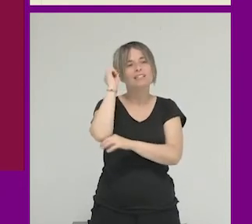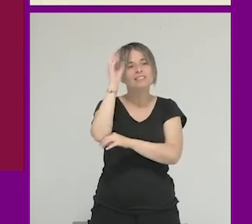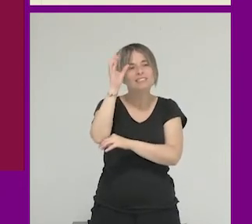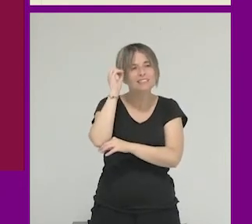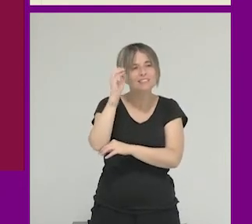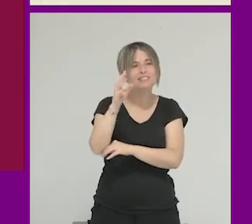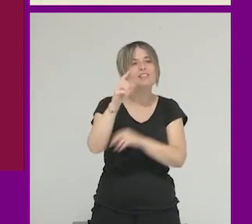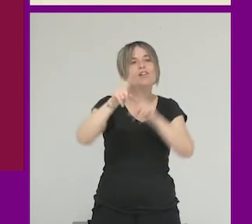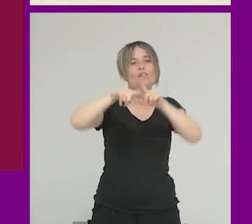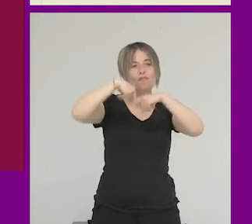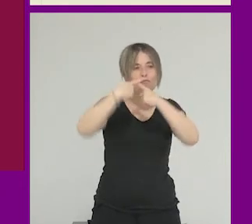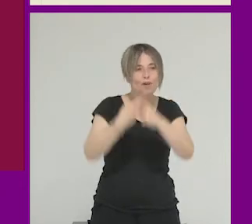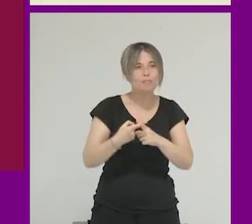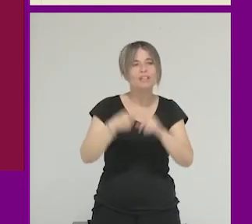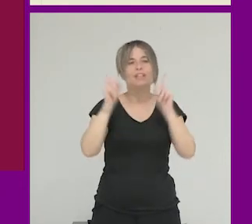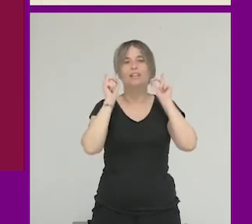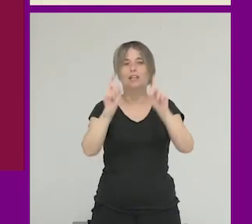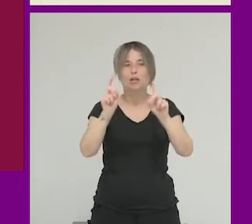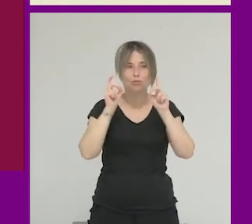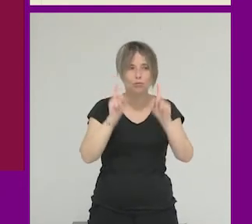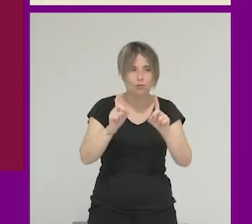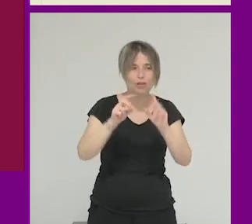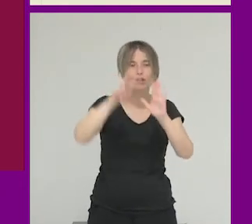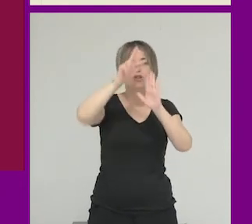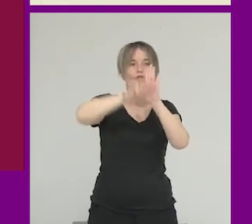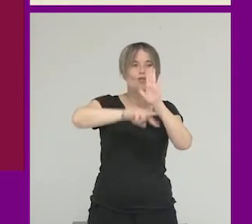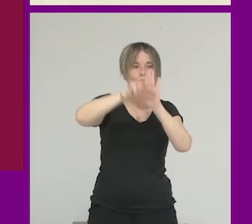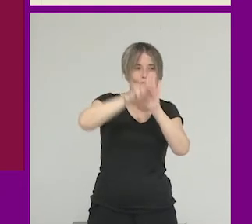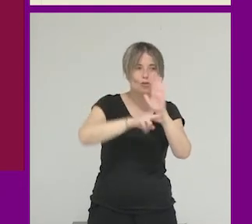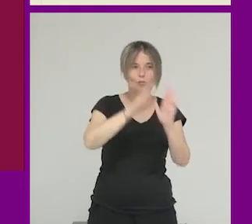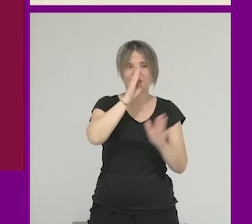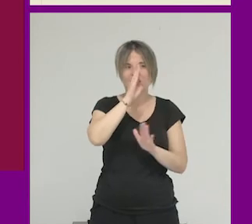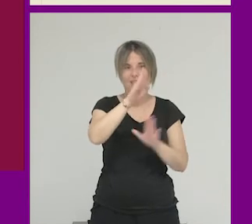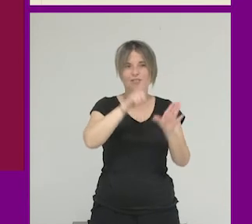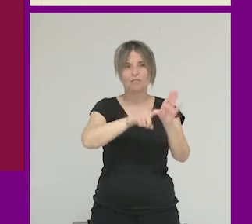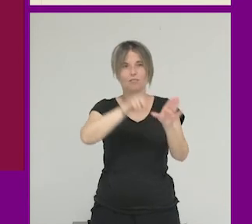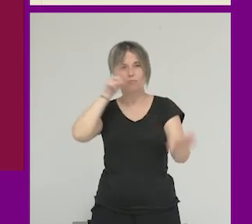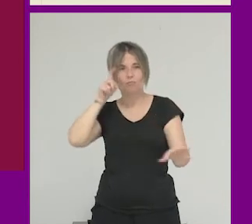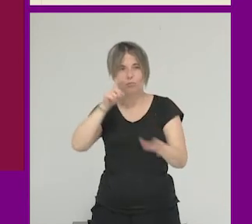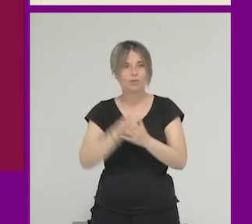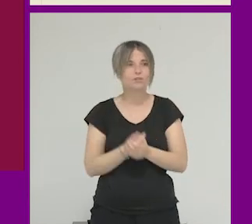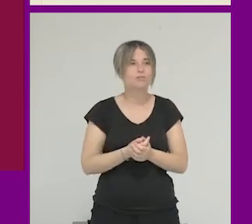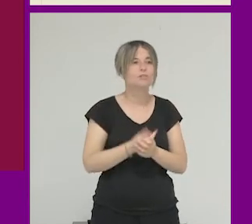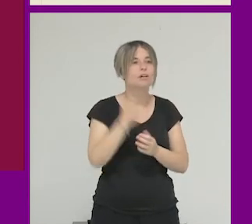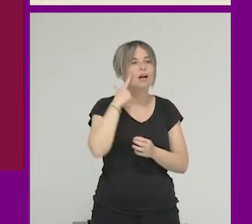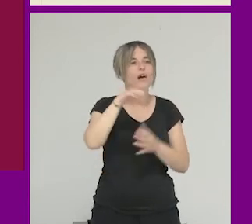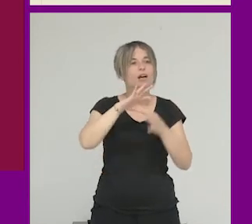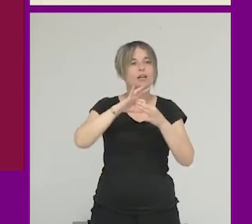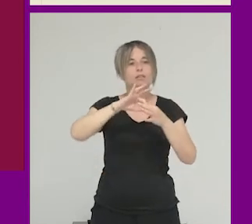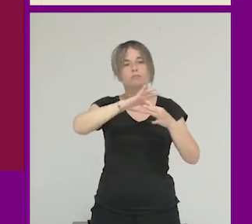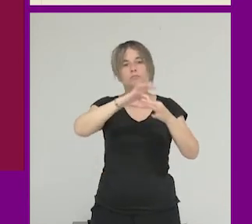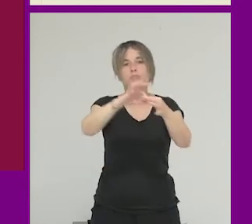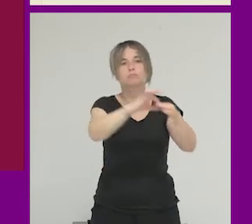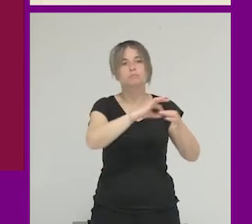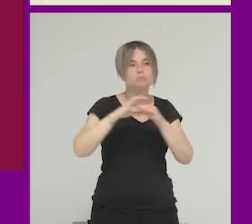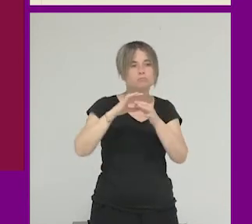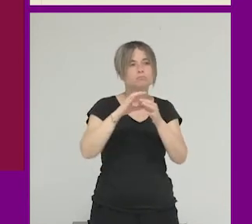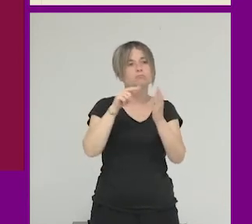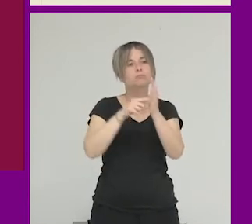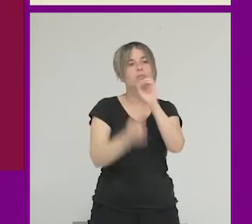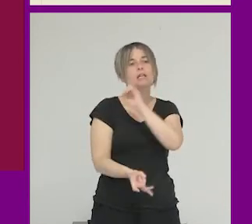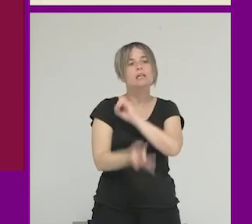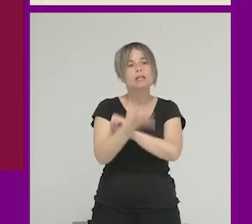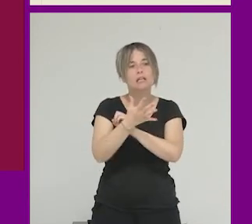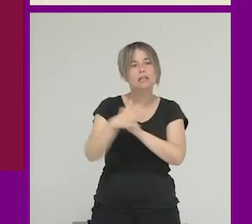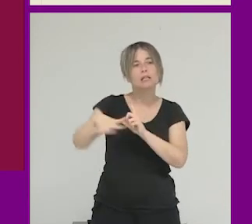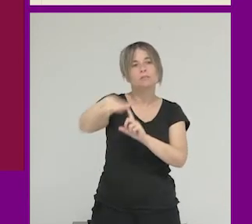familiak eta hezkuntzak fizetora arauetik at deitzen zena, hor sortu ziren aliantza batzuk eta testu inguru, bueno, mahai inguru